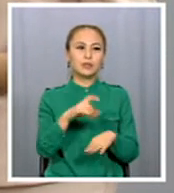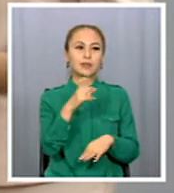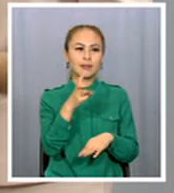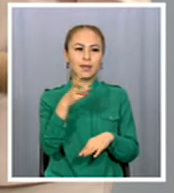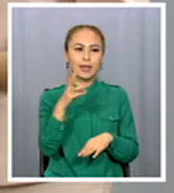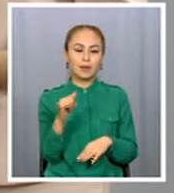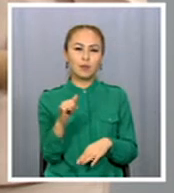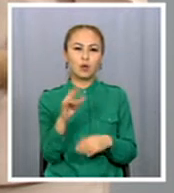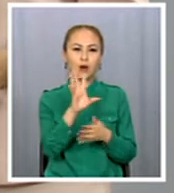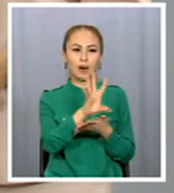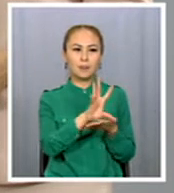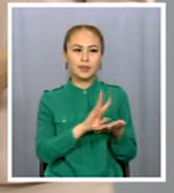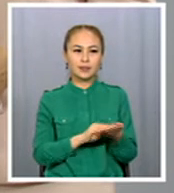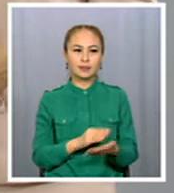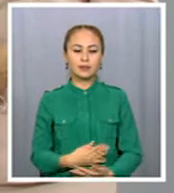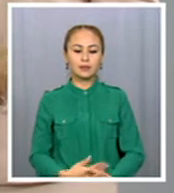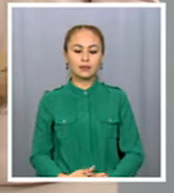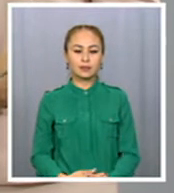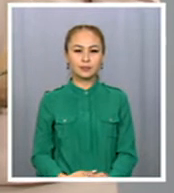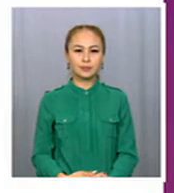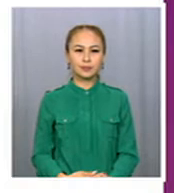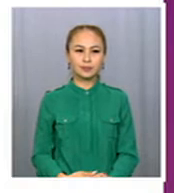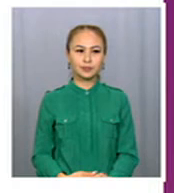Используйте схему-образец.